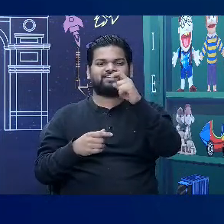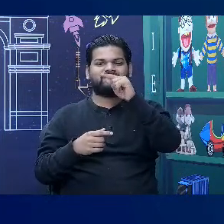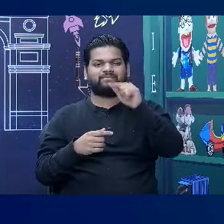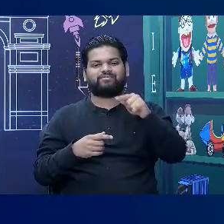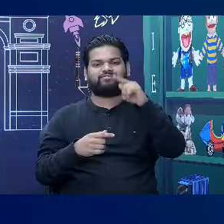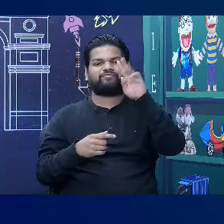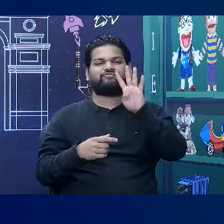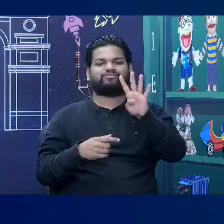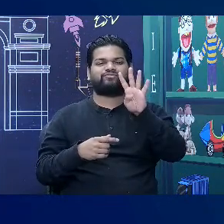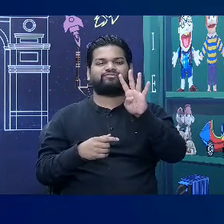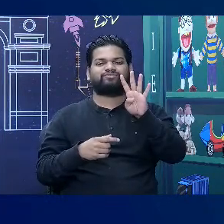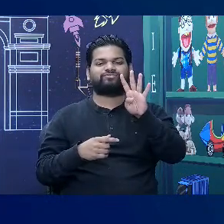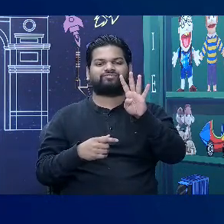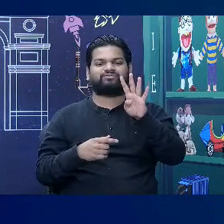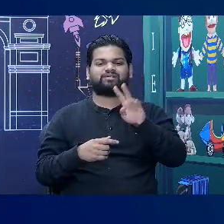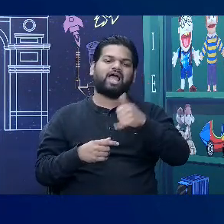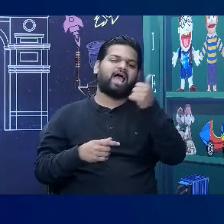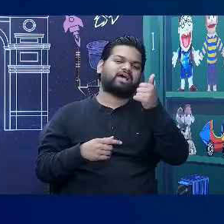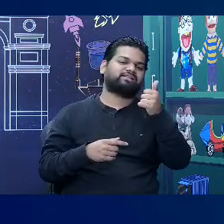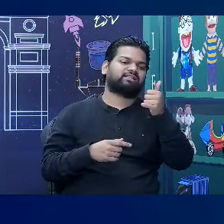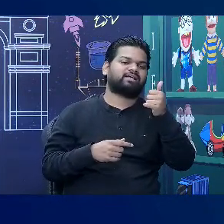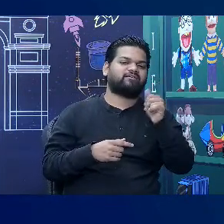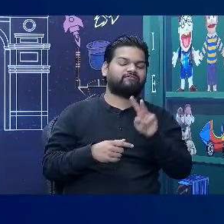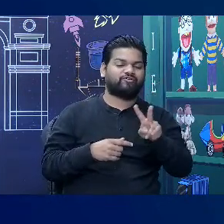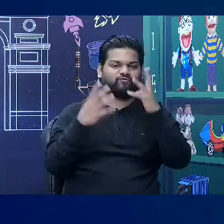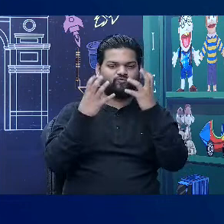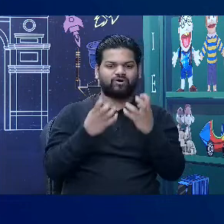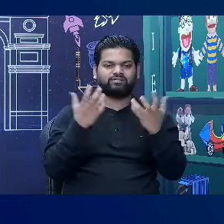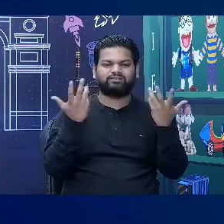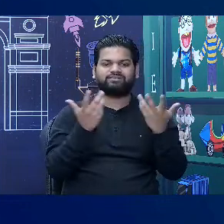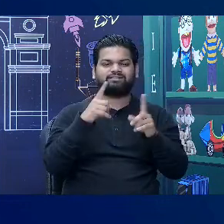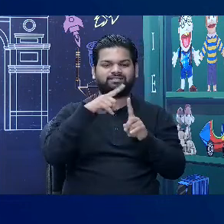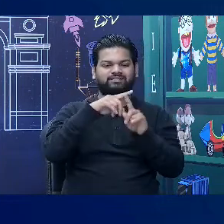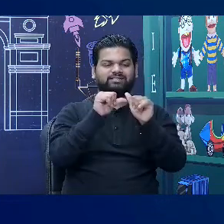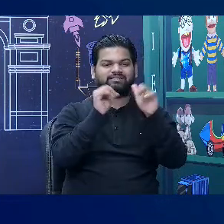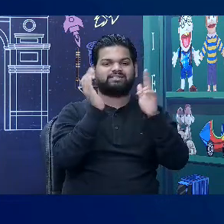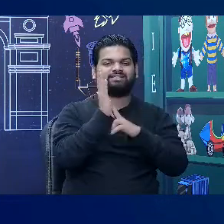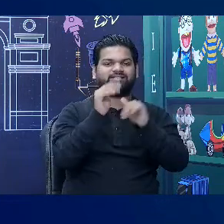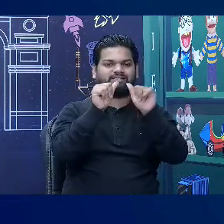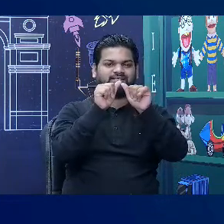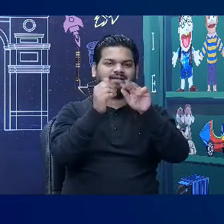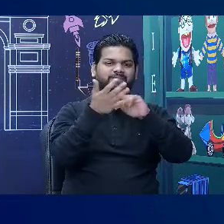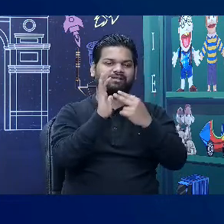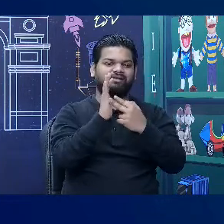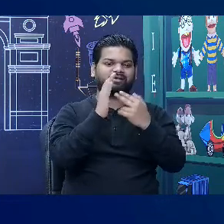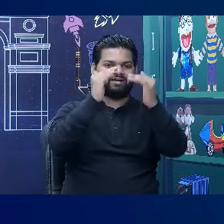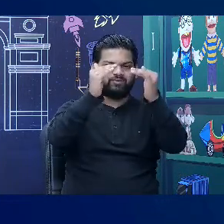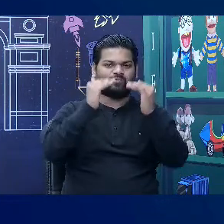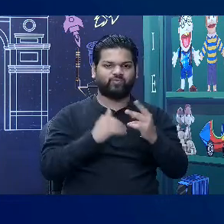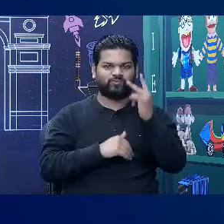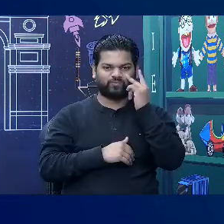एक और वैल्यू पूछी है हमें, कौन सी पूछी है? tan A। tan A क्या होता है?